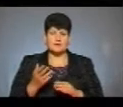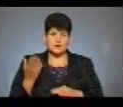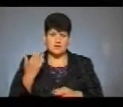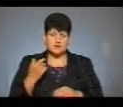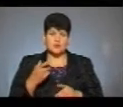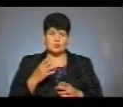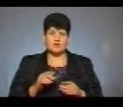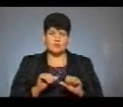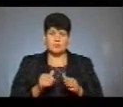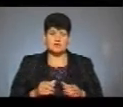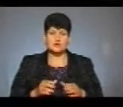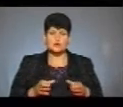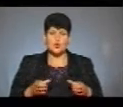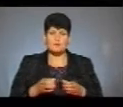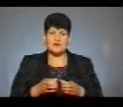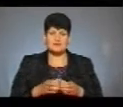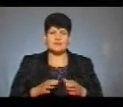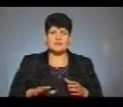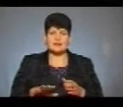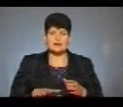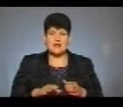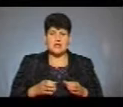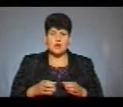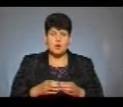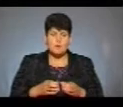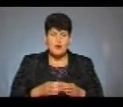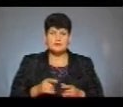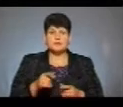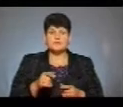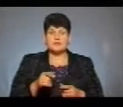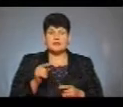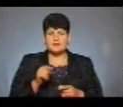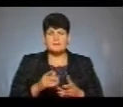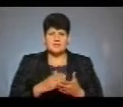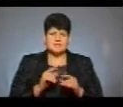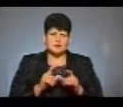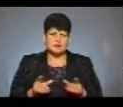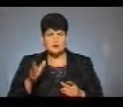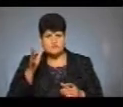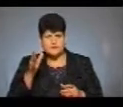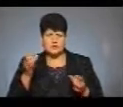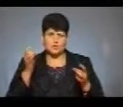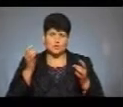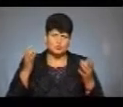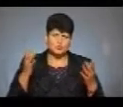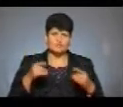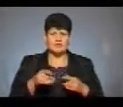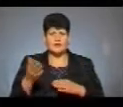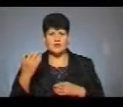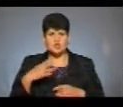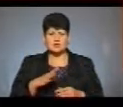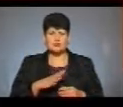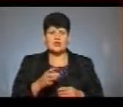формувалися об'єднані територіальні громади. І є там заклади освіти, охорони здоров'я, культури. Вони раніше